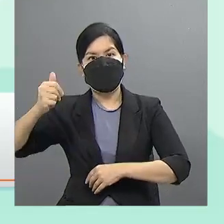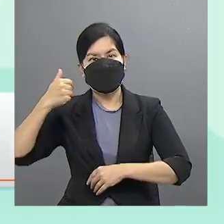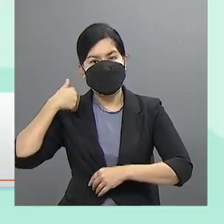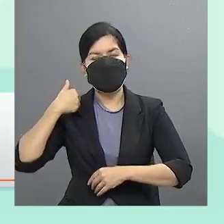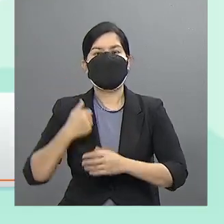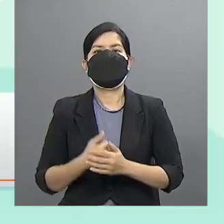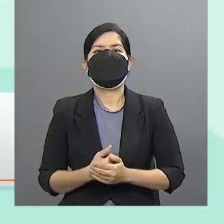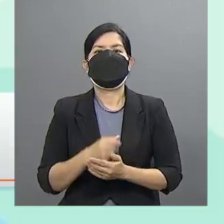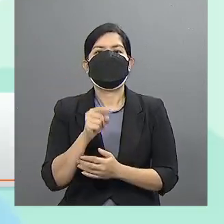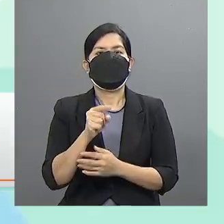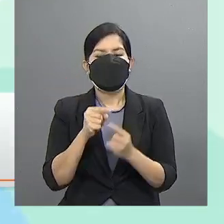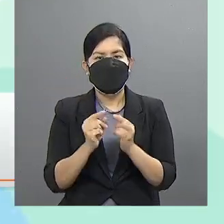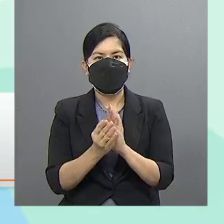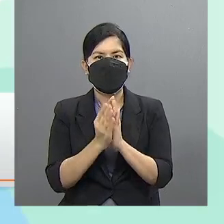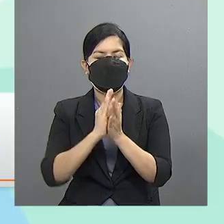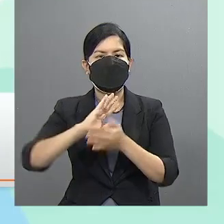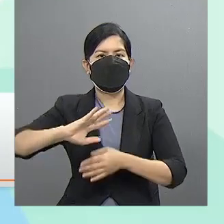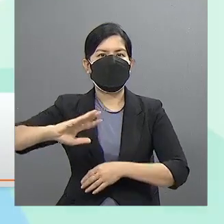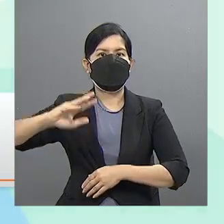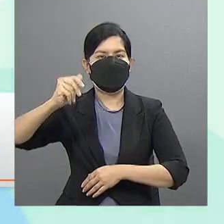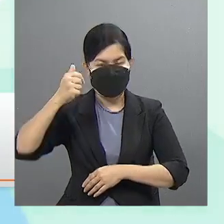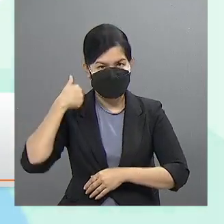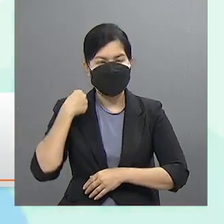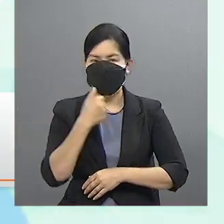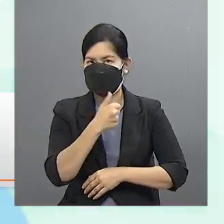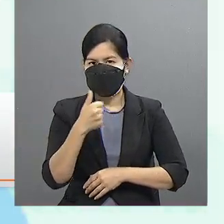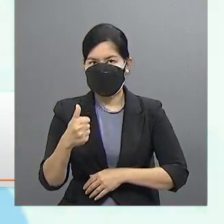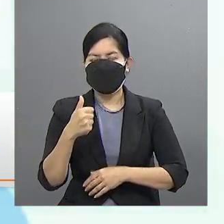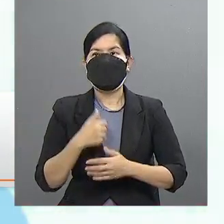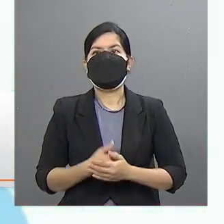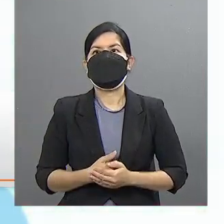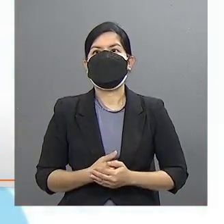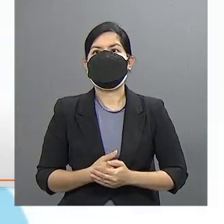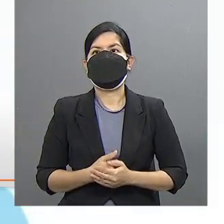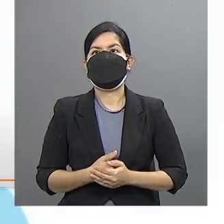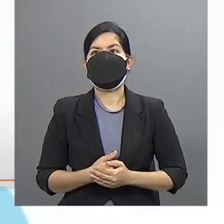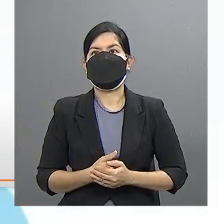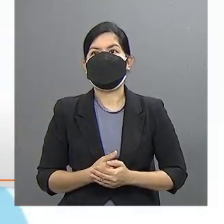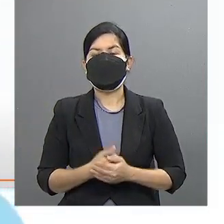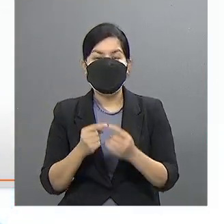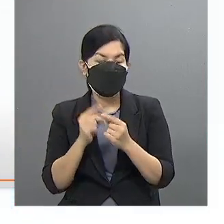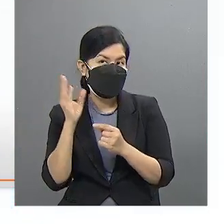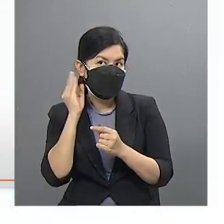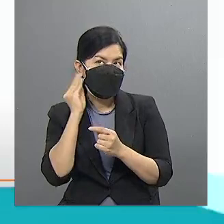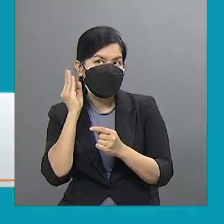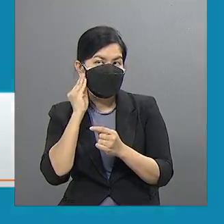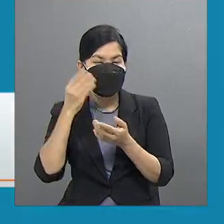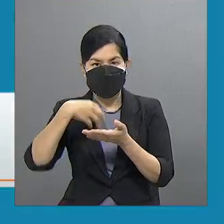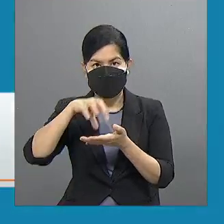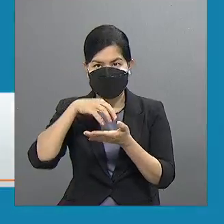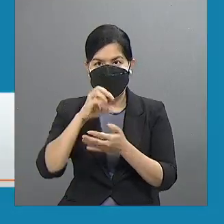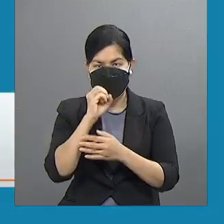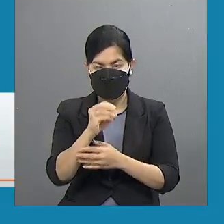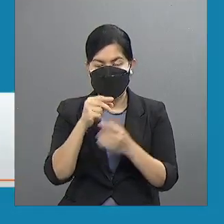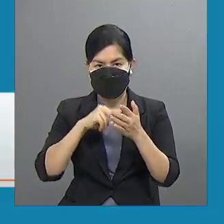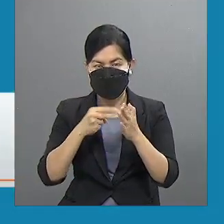พัฒนาการของการรักษาที่ดีมากขึ้นเยอะมากๆนะครับผม เพราะฉะนั้นฟังจากคุณบอสคุณวินแล้วนั่นหมายความว่าทักษะมันแปลว่าฝึกฝนได้ถูกไ